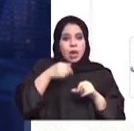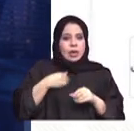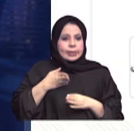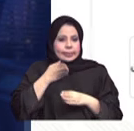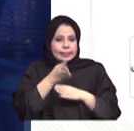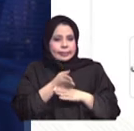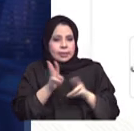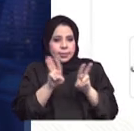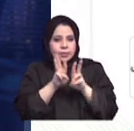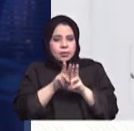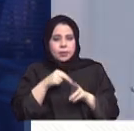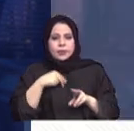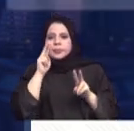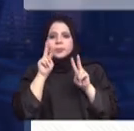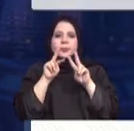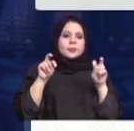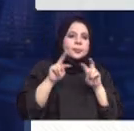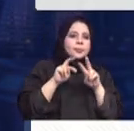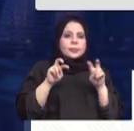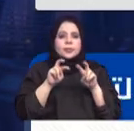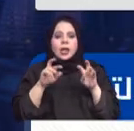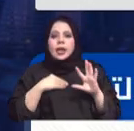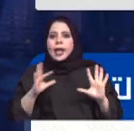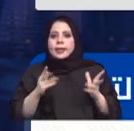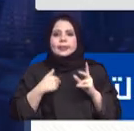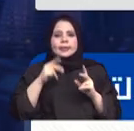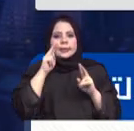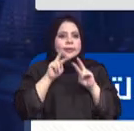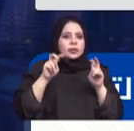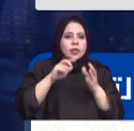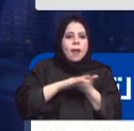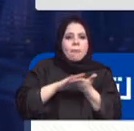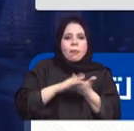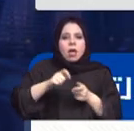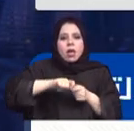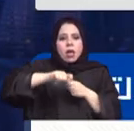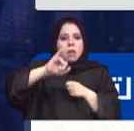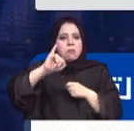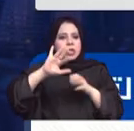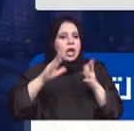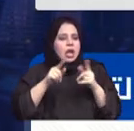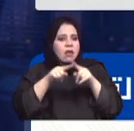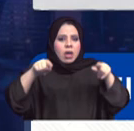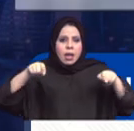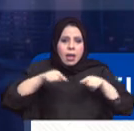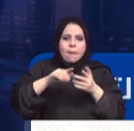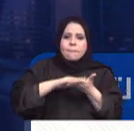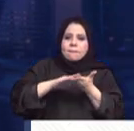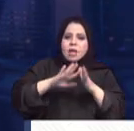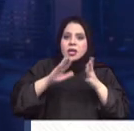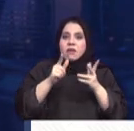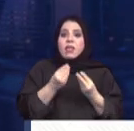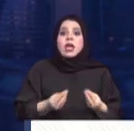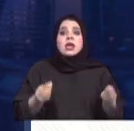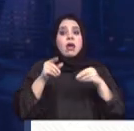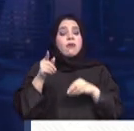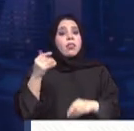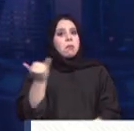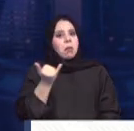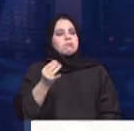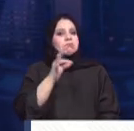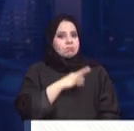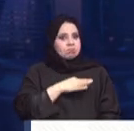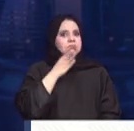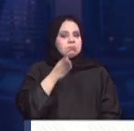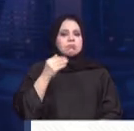هذه الخارطه يستطيع المشترك معاينه مساحه العقار بالمتر المربع وسعر القدم في المنطقه مضيفا